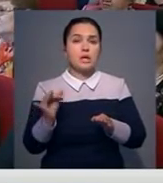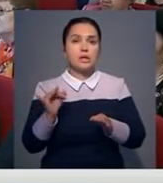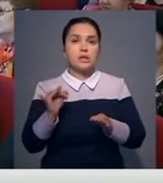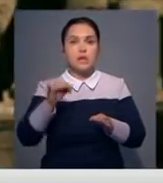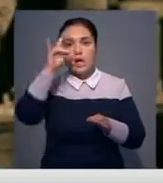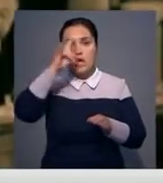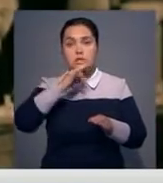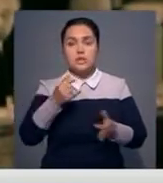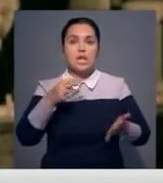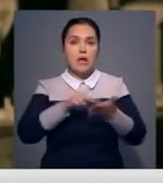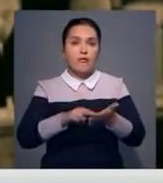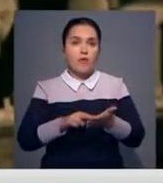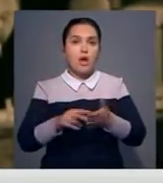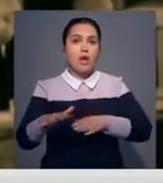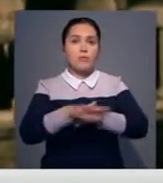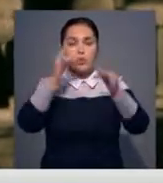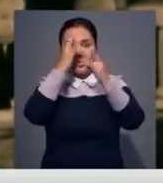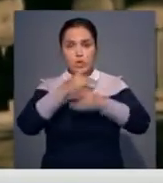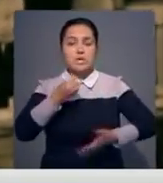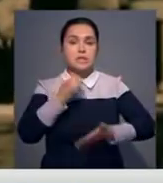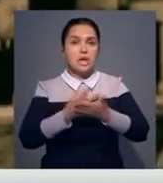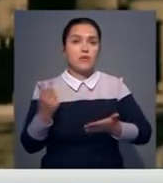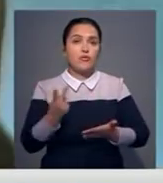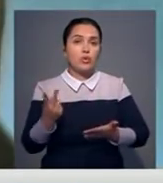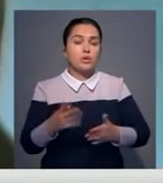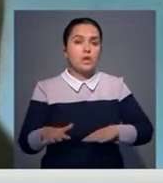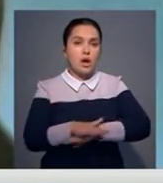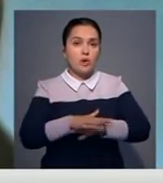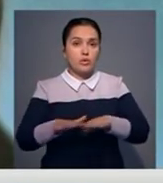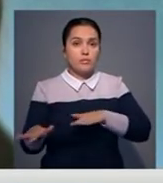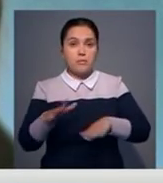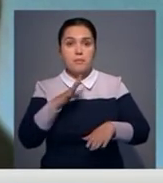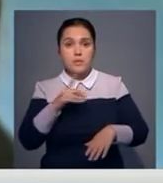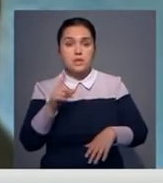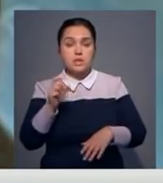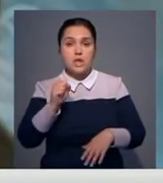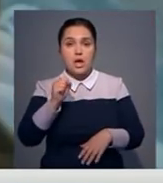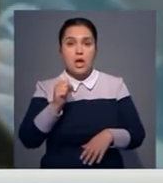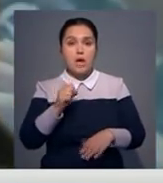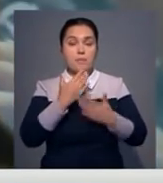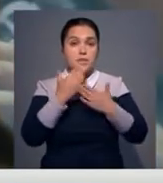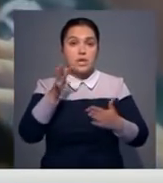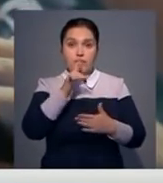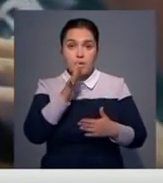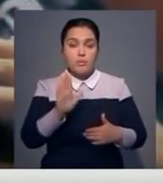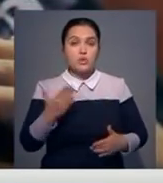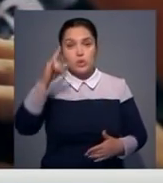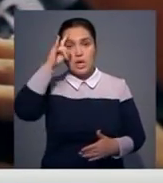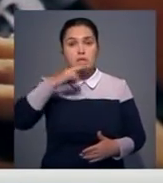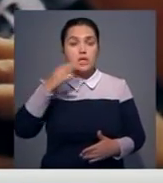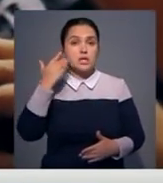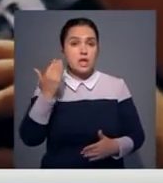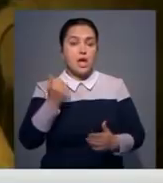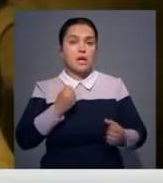становлении общественно-культурных ценностей двух народов. Также в ходе мероприятия было отмечено, что в последние годы между Казахстаном и